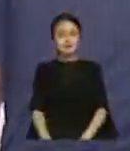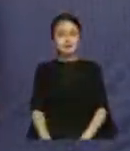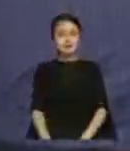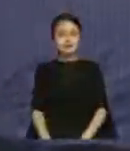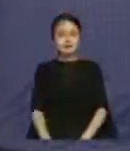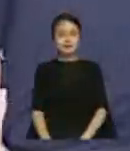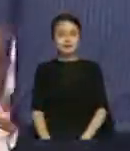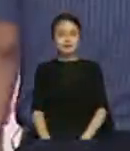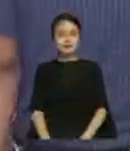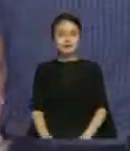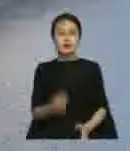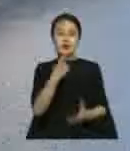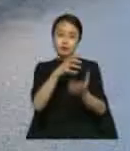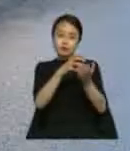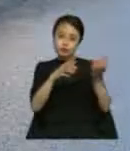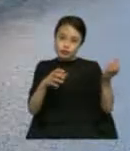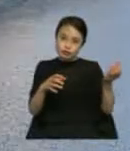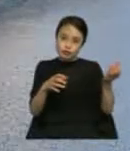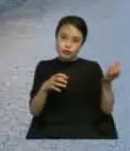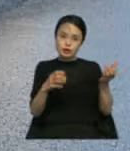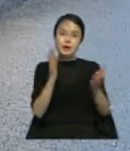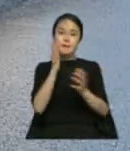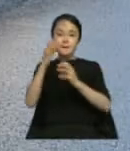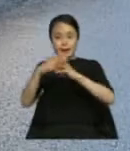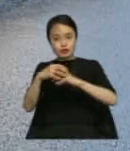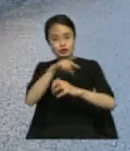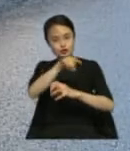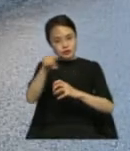추석 성수기에 맞춰 집중 출하되면서